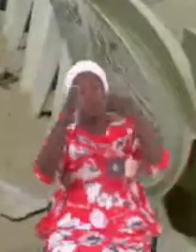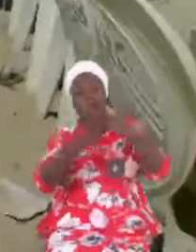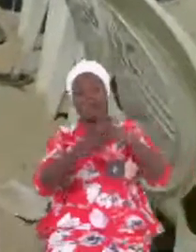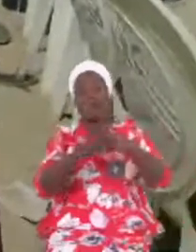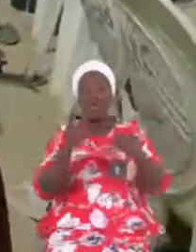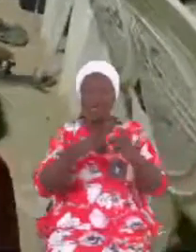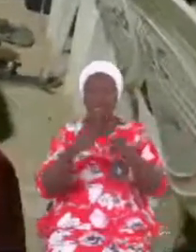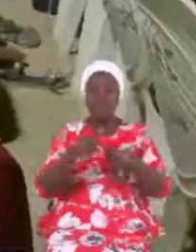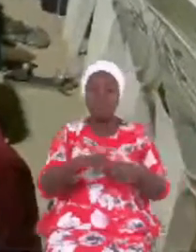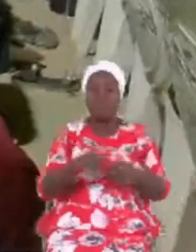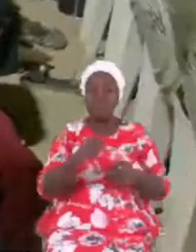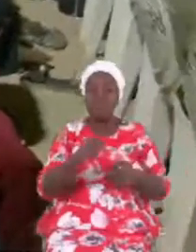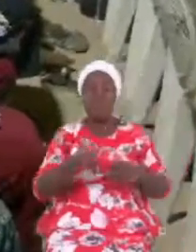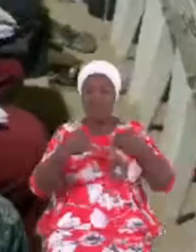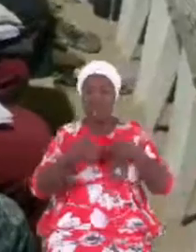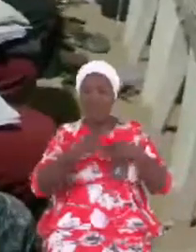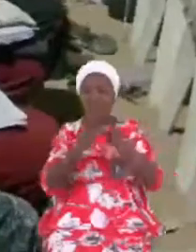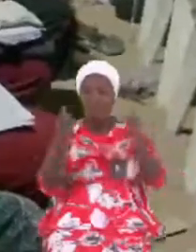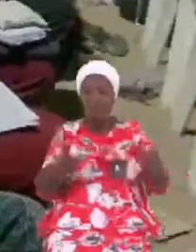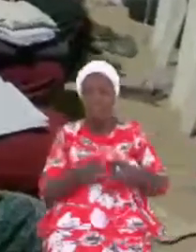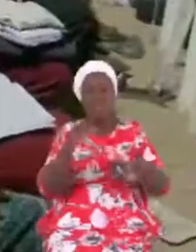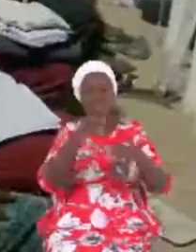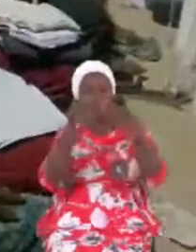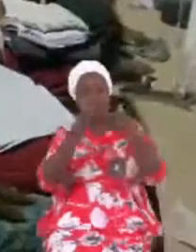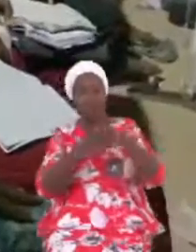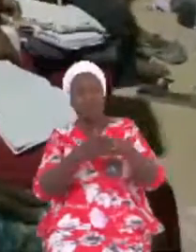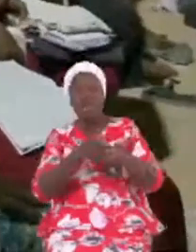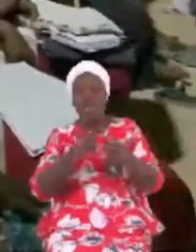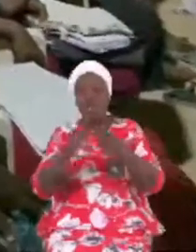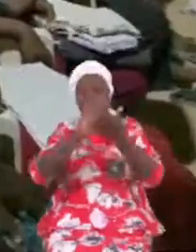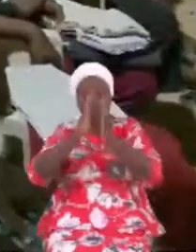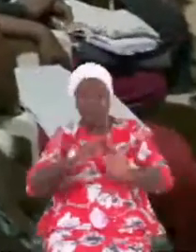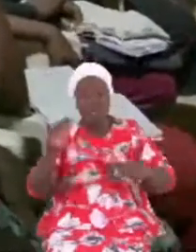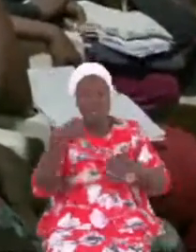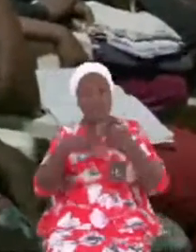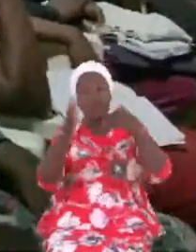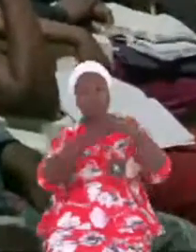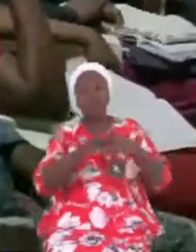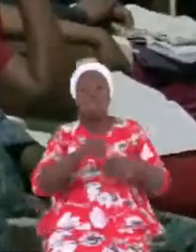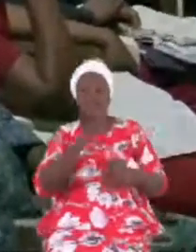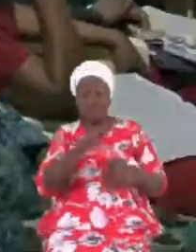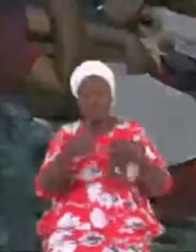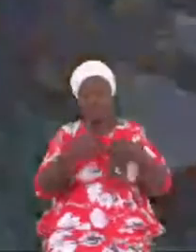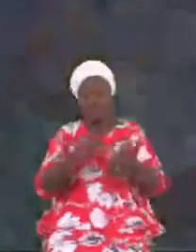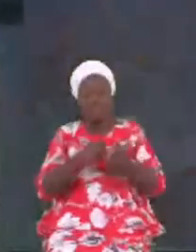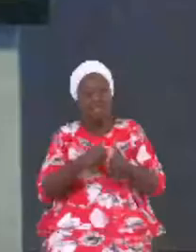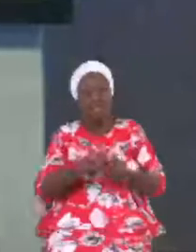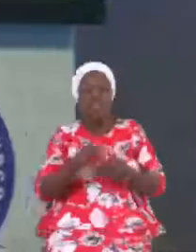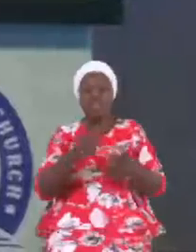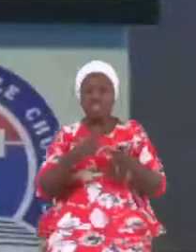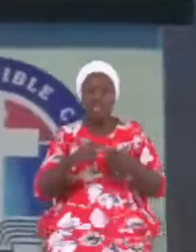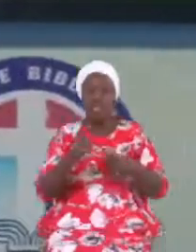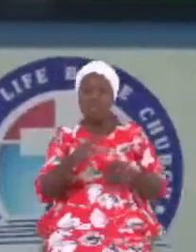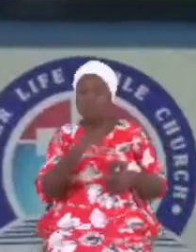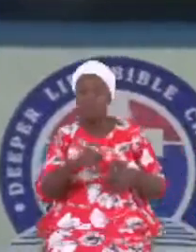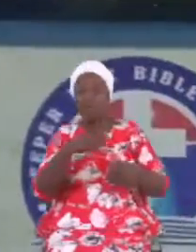ciel. Il y a la paix. Le goût du ciel viendra. Il y aura la paix. Il y aura la joie au ciel. Il y a un goût de